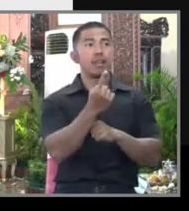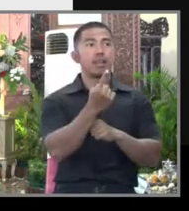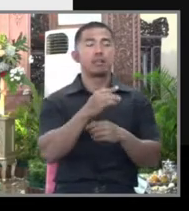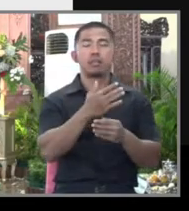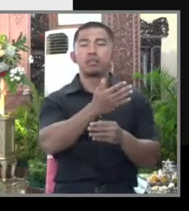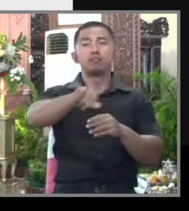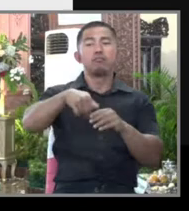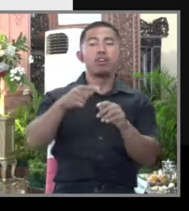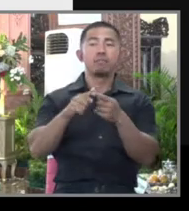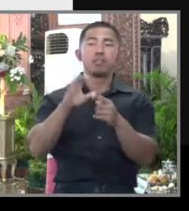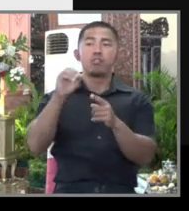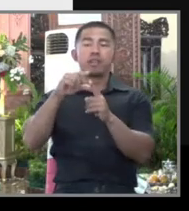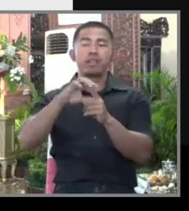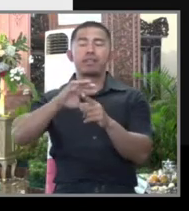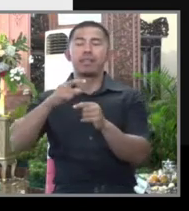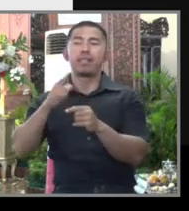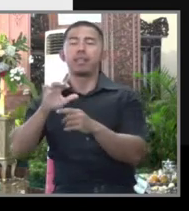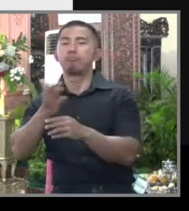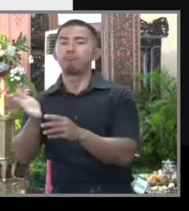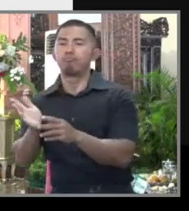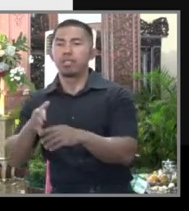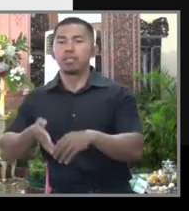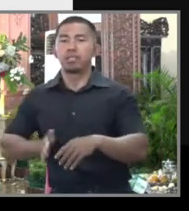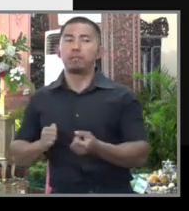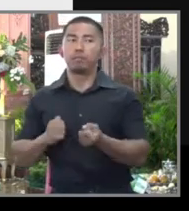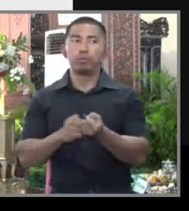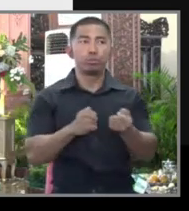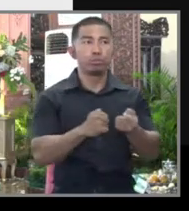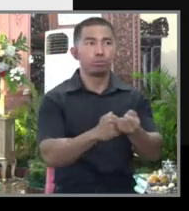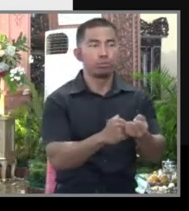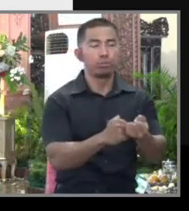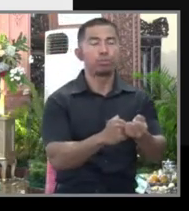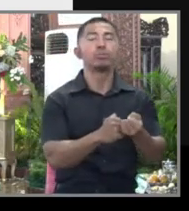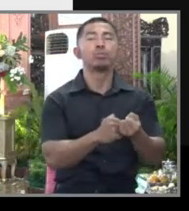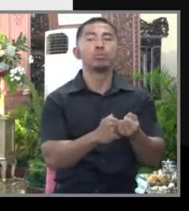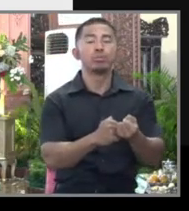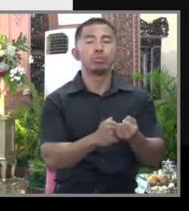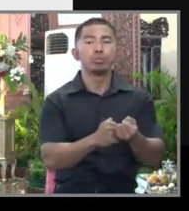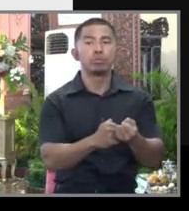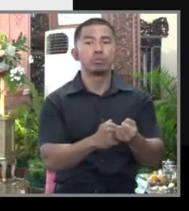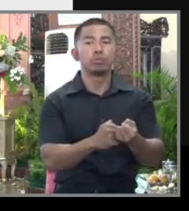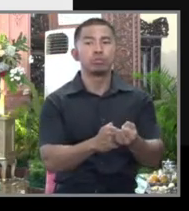teman-teman OPD yang lainnya, siap mendukung